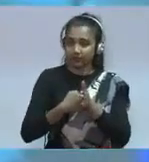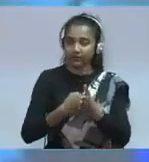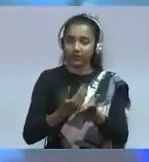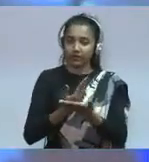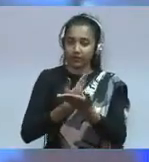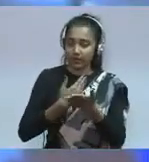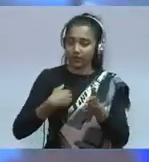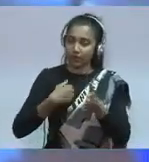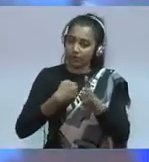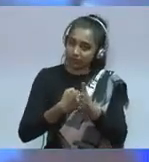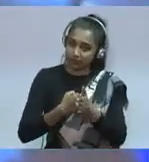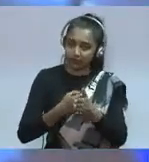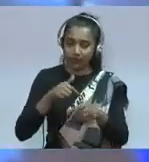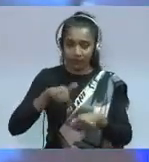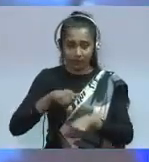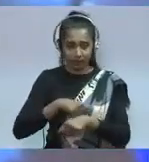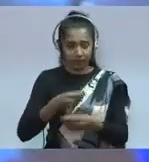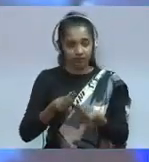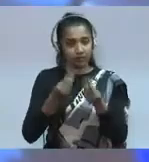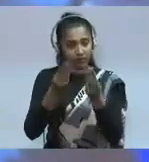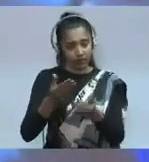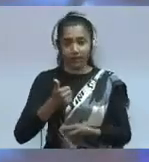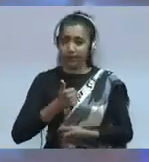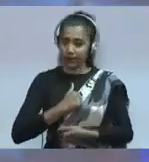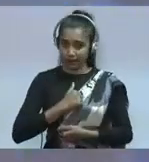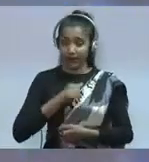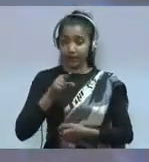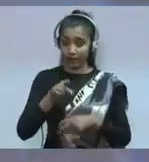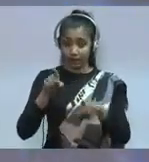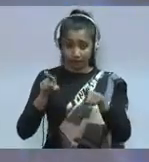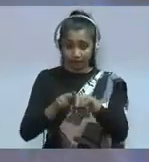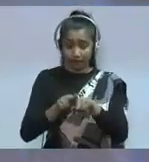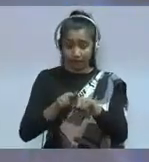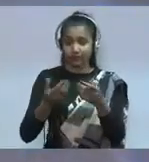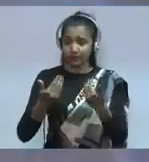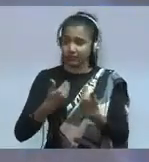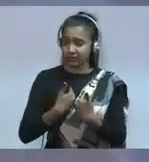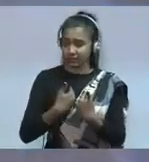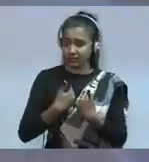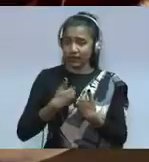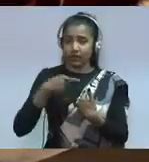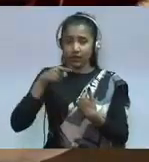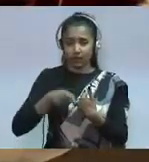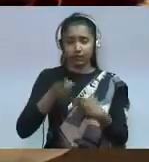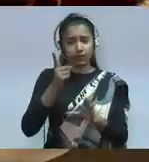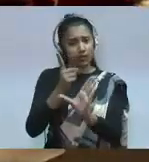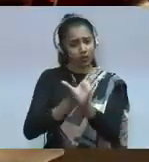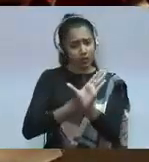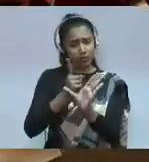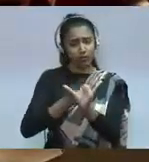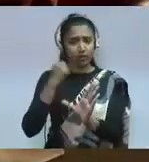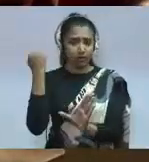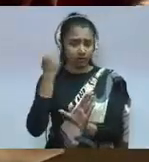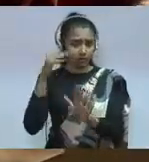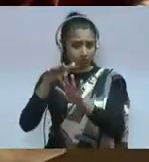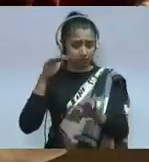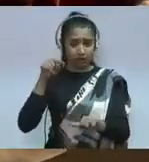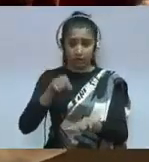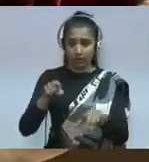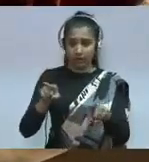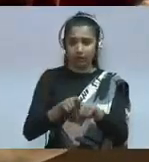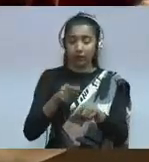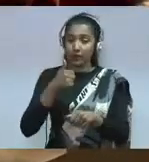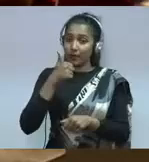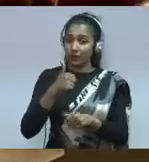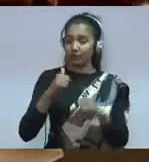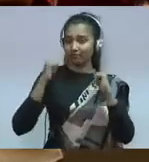හා ආචාරය මේ අවස්ථාවේදී පුද කරන්න කැමැති. එසේම අපගේ මෙම වාර්ෂික සමුළුව මේලෙසින්